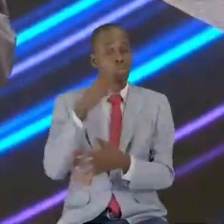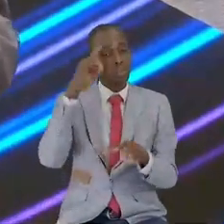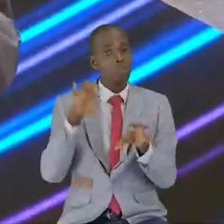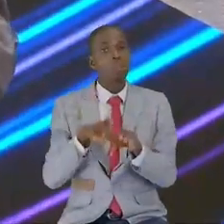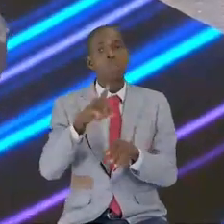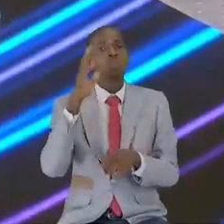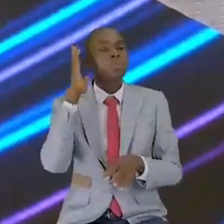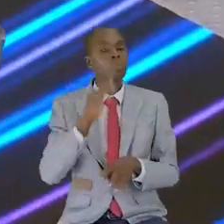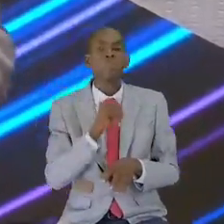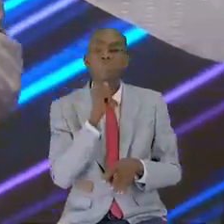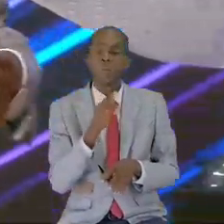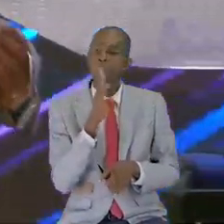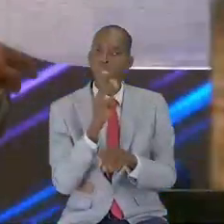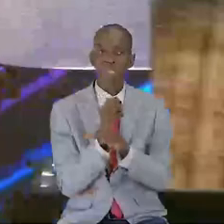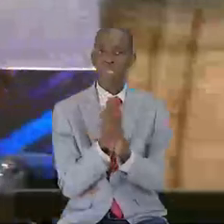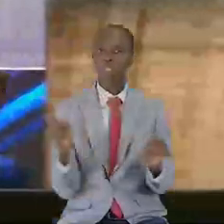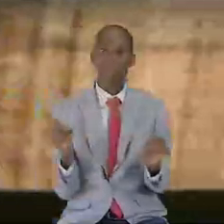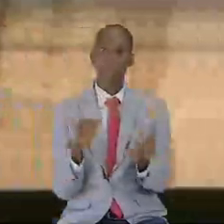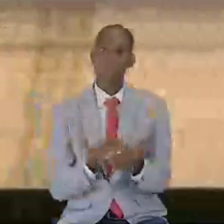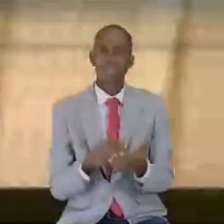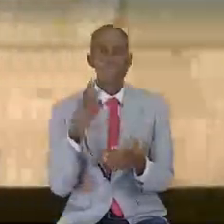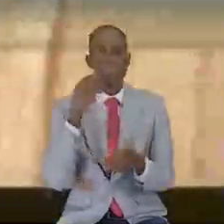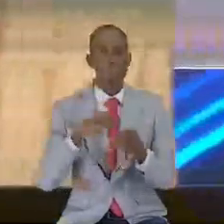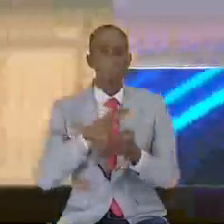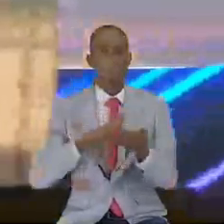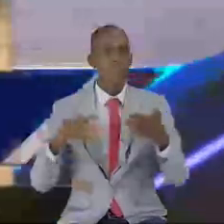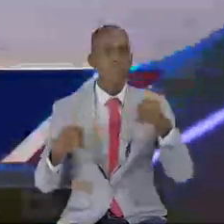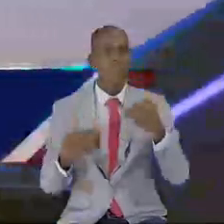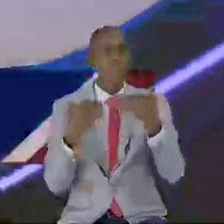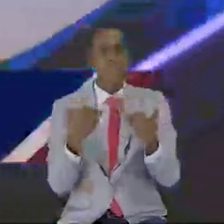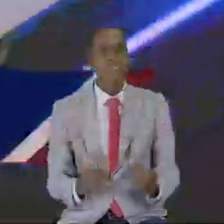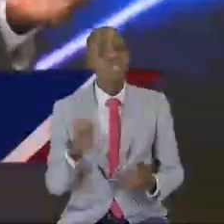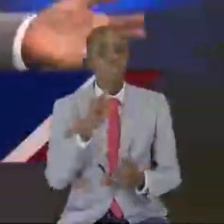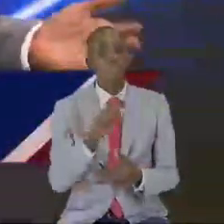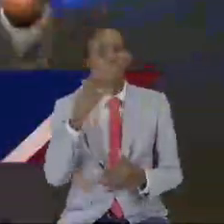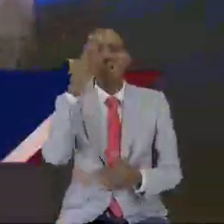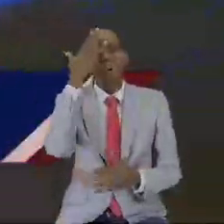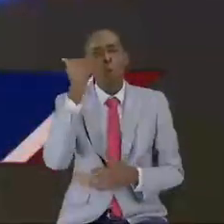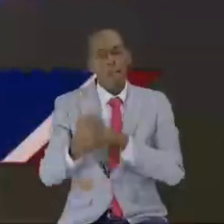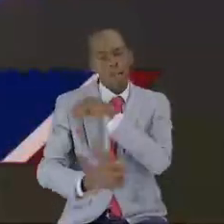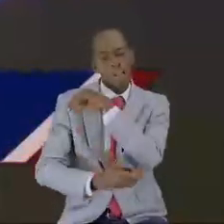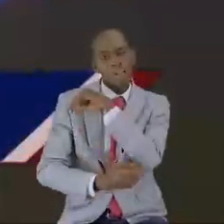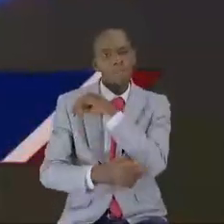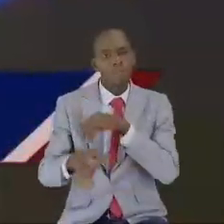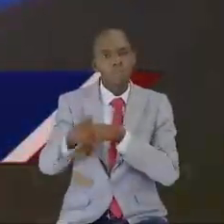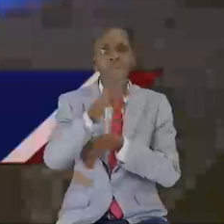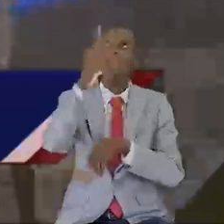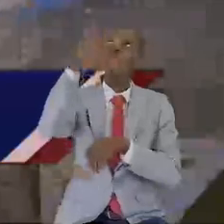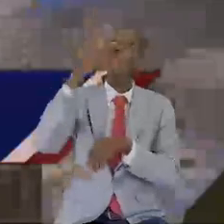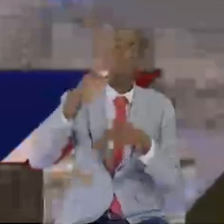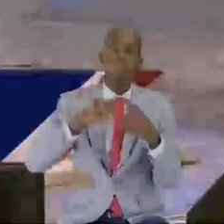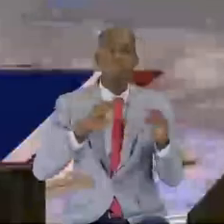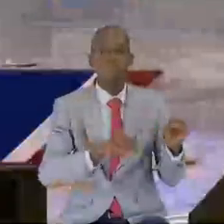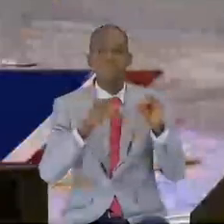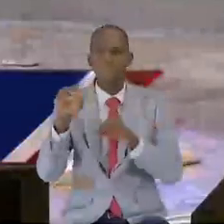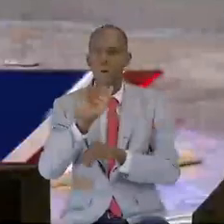ne pourrez pas être sauvés. Verset 10. Maintenant donc, pourquoi tentez-vous Dieu en mettant sur